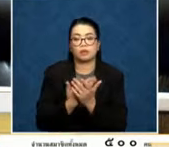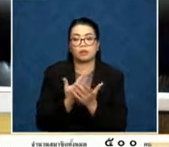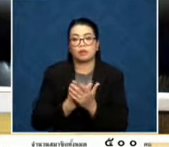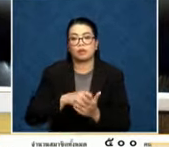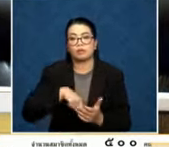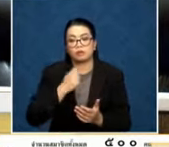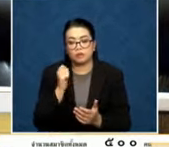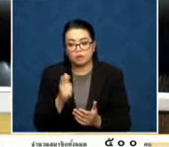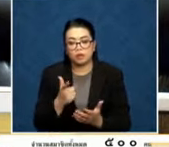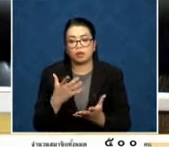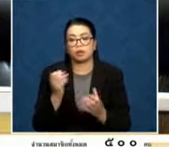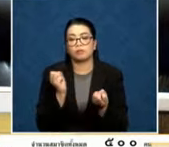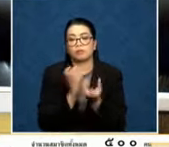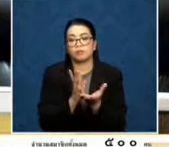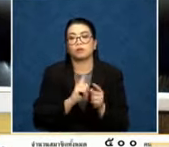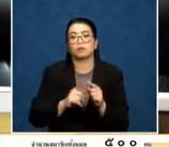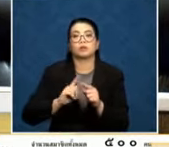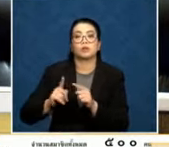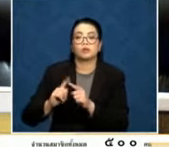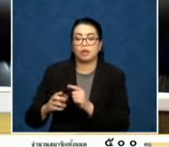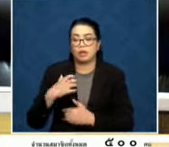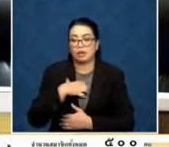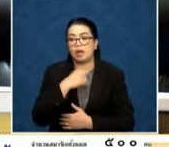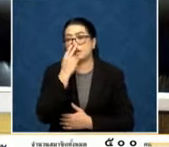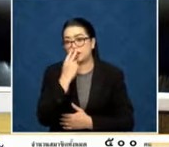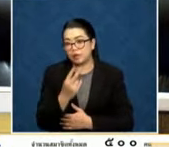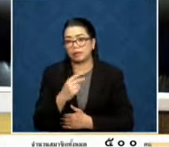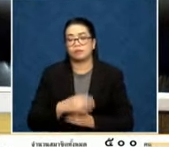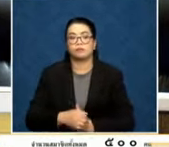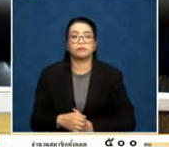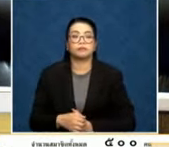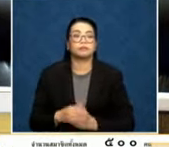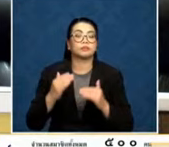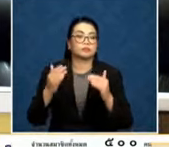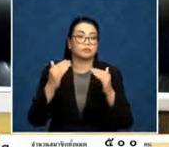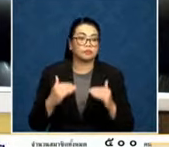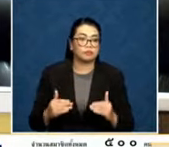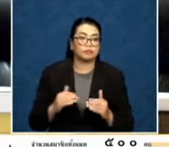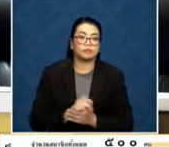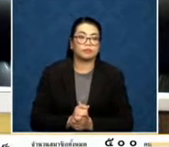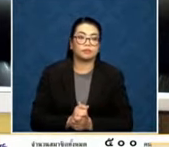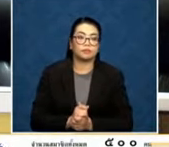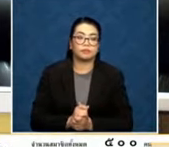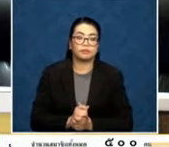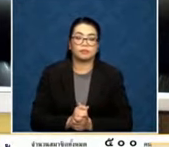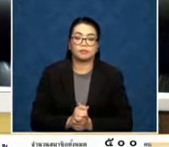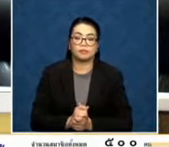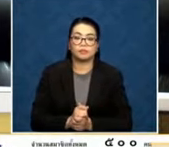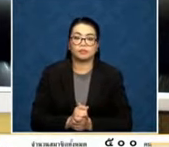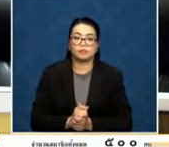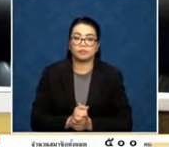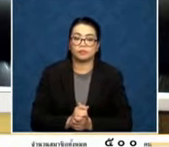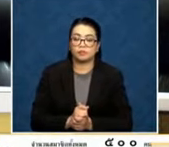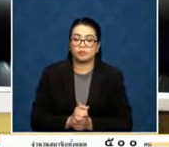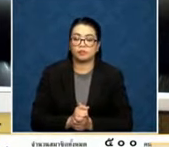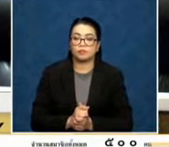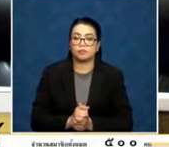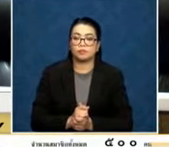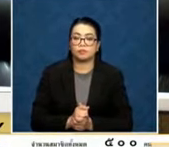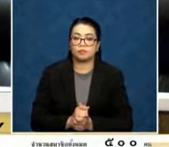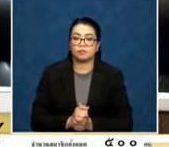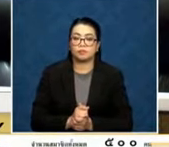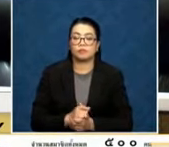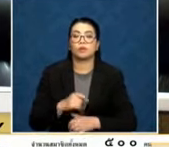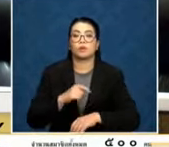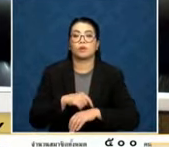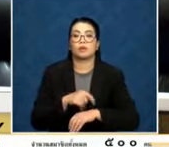ไปกับค่าพลังงานสิ่งต่างๆเหล่าเนี้ยผมอยากเห็นนะครับในประเด็นต่อมาอีกเรื่องนึงที่เอ่อเนื่องจากว่ามีราจำกัดนะครับ